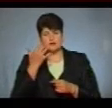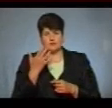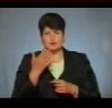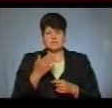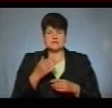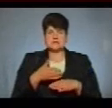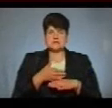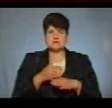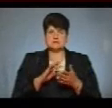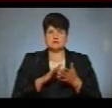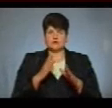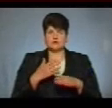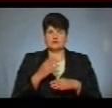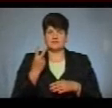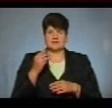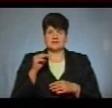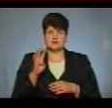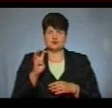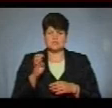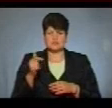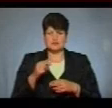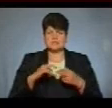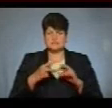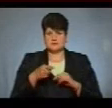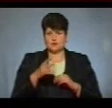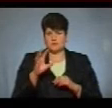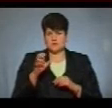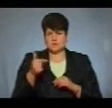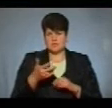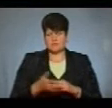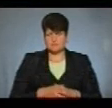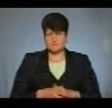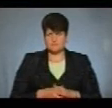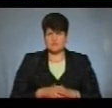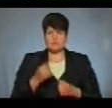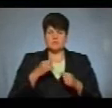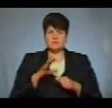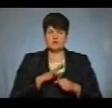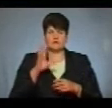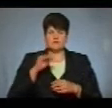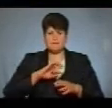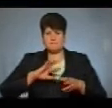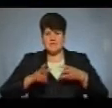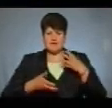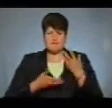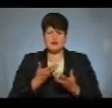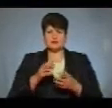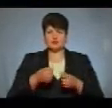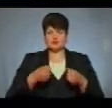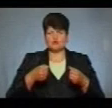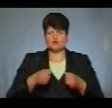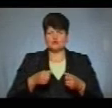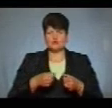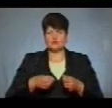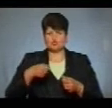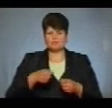скло 2400 гривень і плюс заміна його 500 гривень. В машині було все повністю перевернуте, всі сумки відкриті,